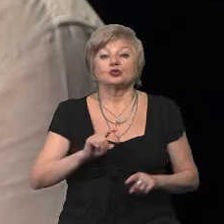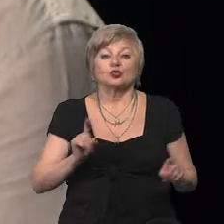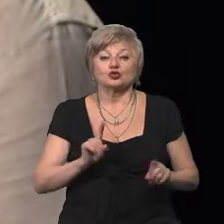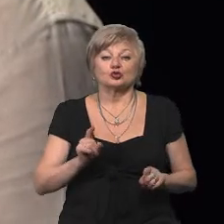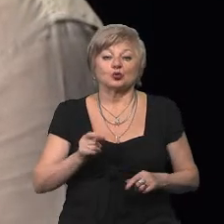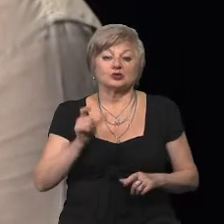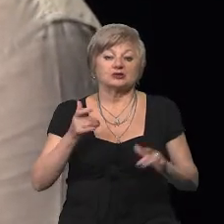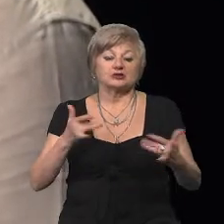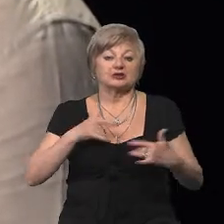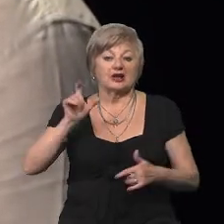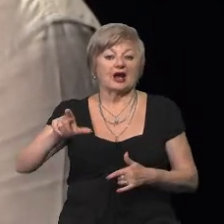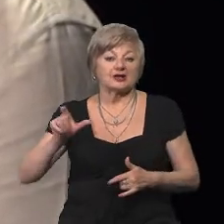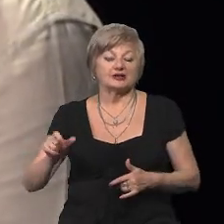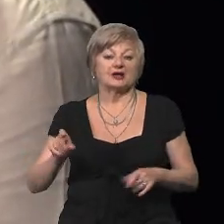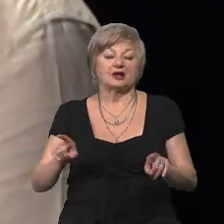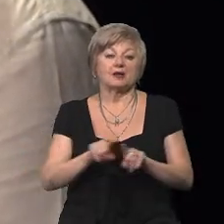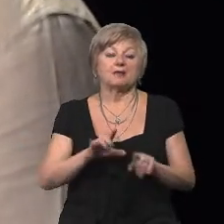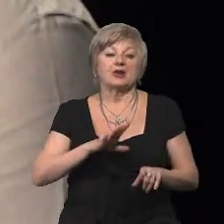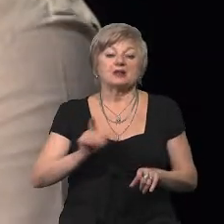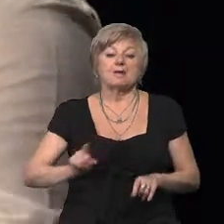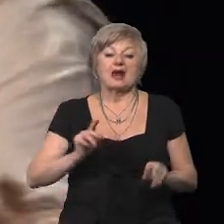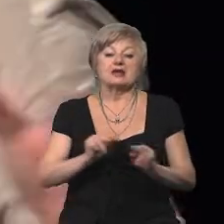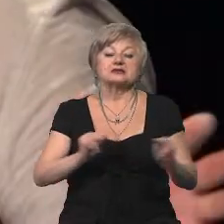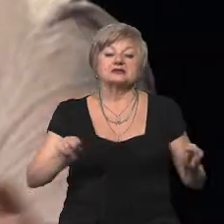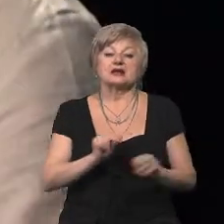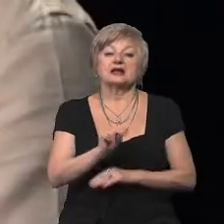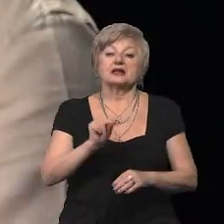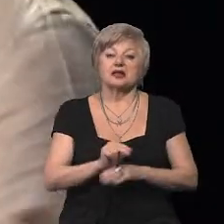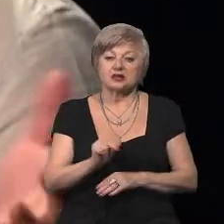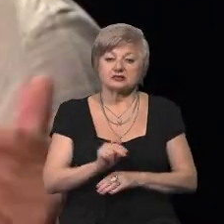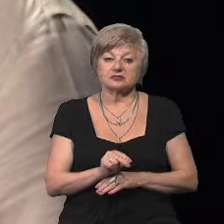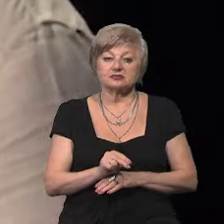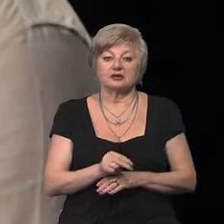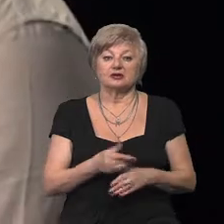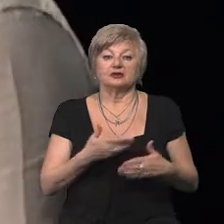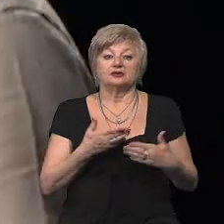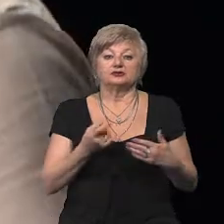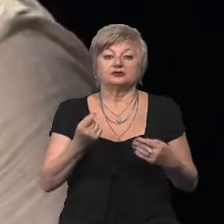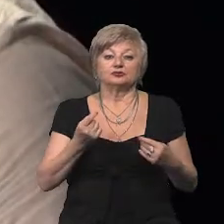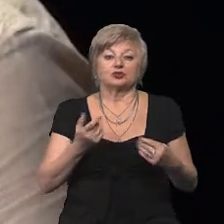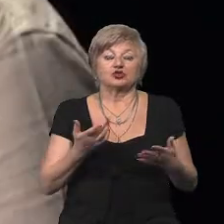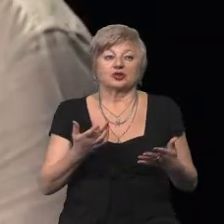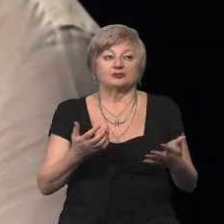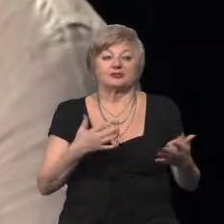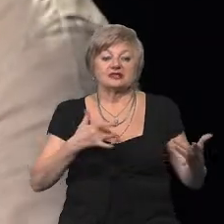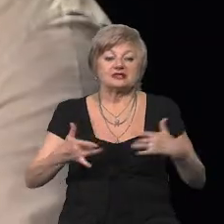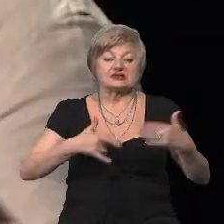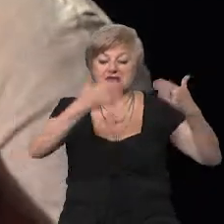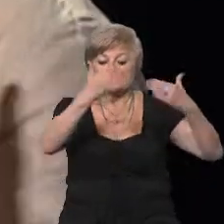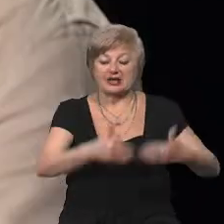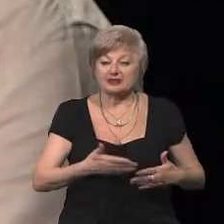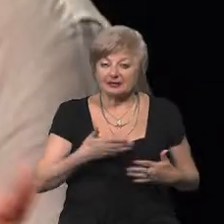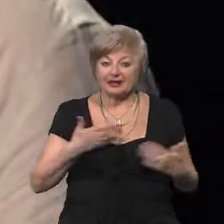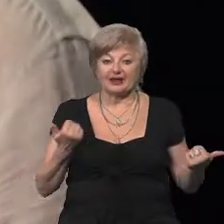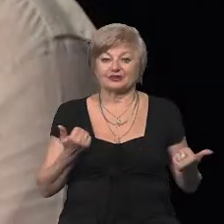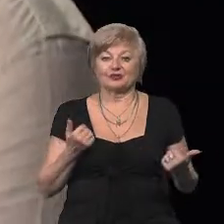них мастер-класс, урок. Нет декораций, нет стен, не за что зацепиться, некуда спрятаться. Вот вода,